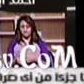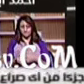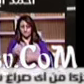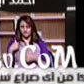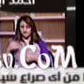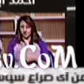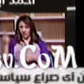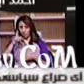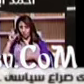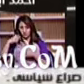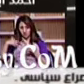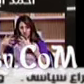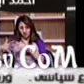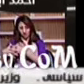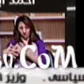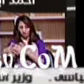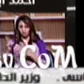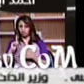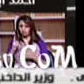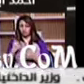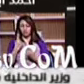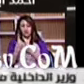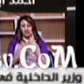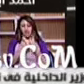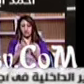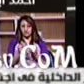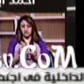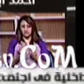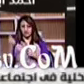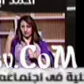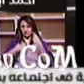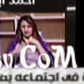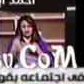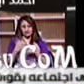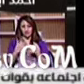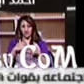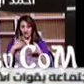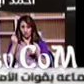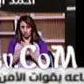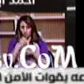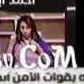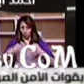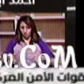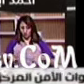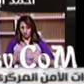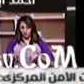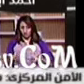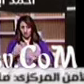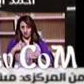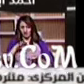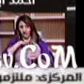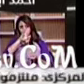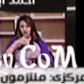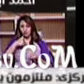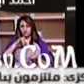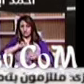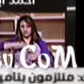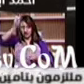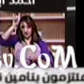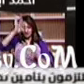وانا ان شاء الله باذن الله انا في نص البحر وكلام ده مش هيسني يعني انا بقول لهم لو انتم عايزين تسوني وازهق وامشي زي كل الناس اللي